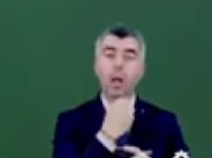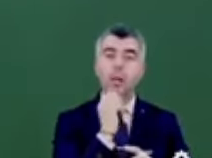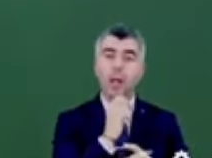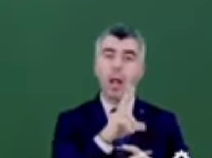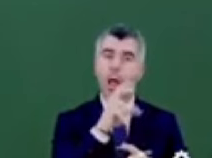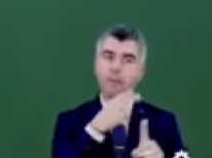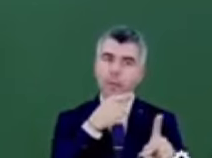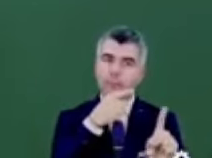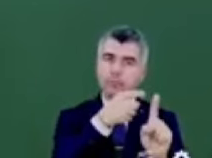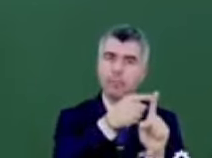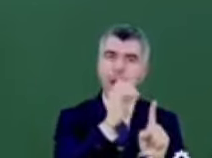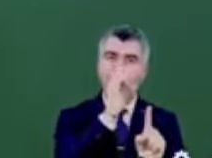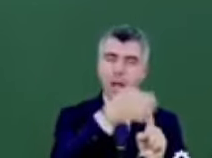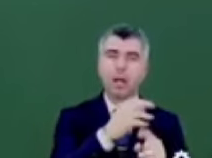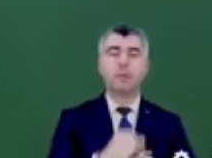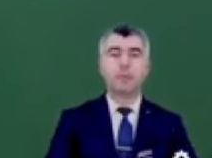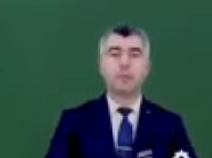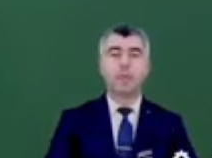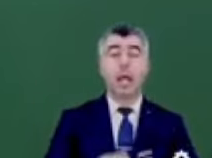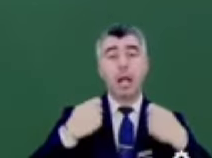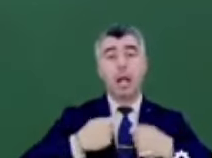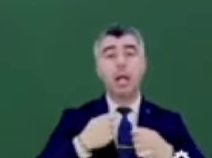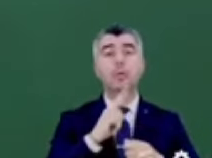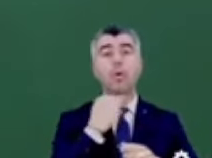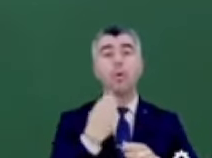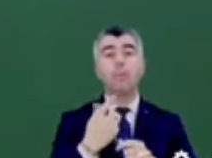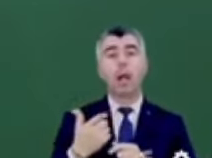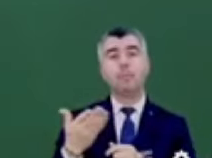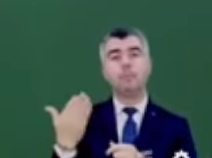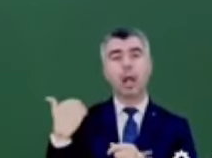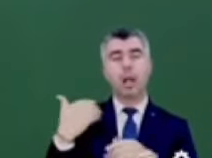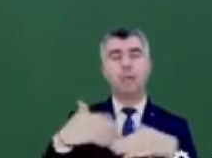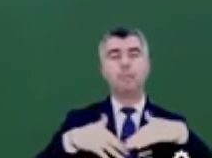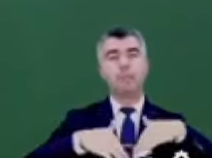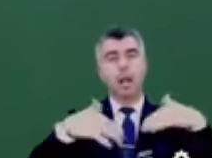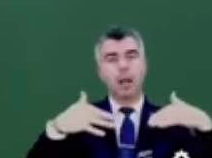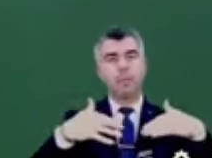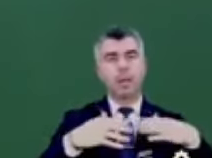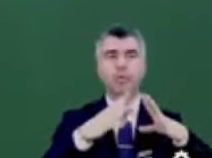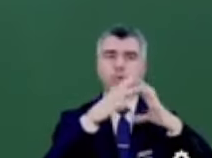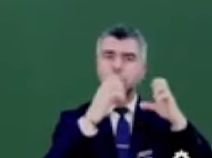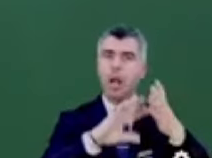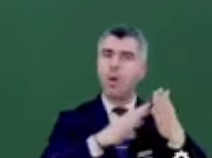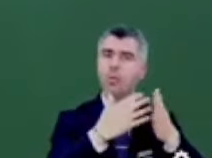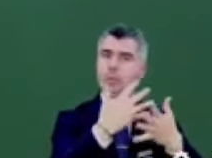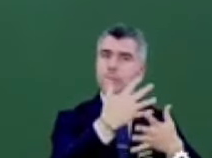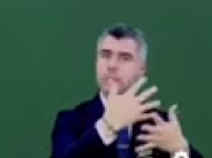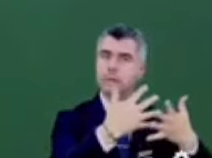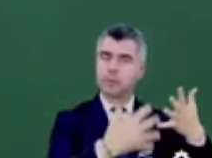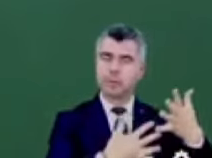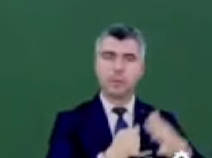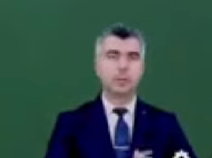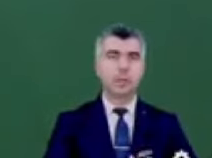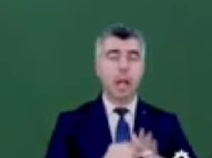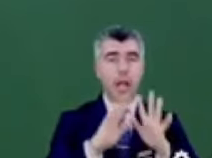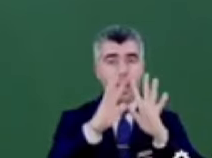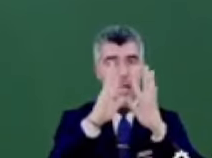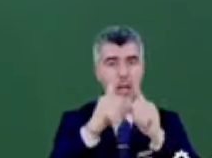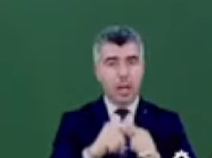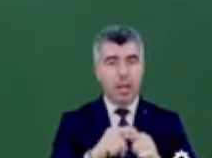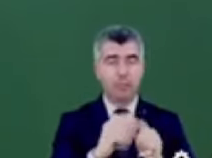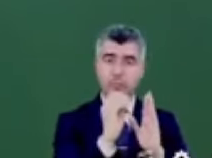له مسطره والسيد رئيس الحكومه البارح في مجلس النواب تكلم على هذا الموضوع هذا وفسر فيه الارقام اللي